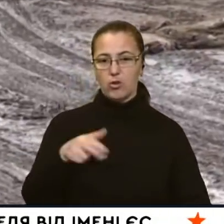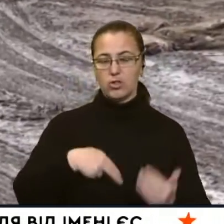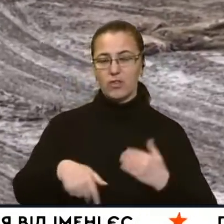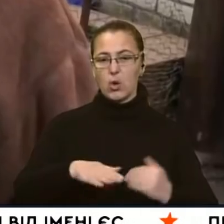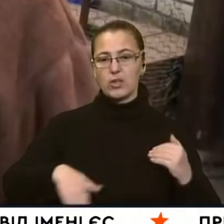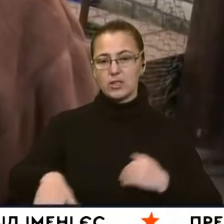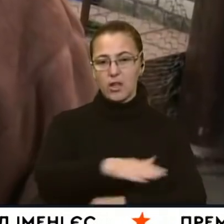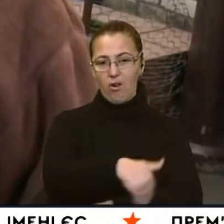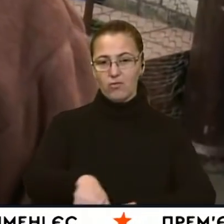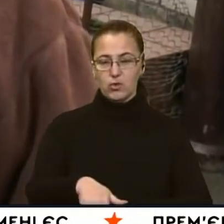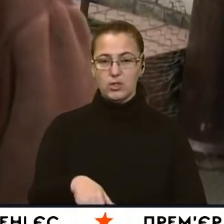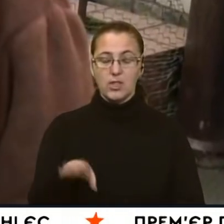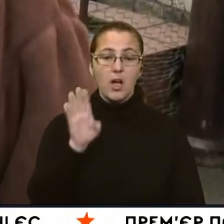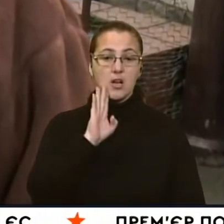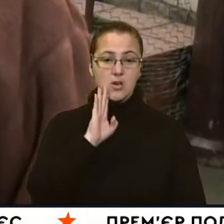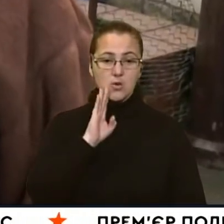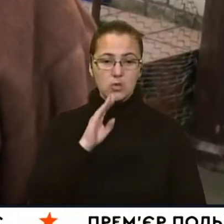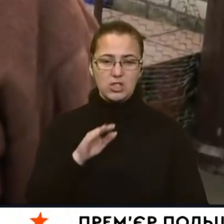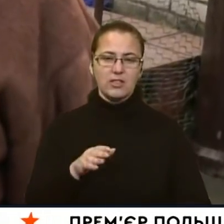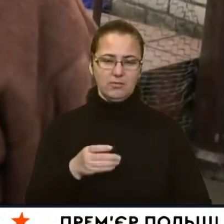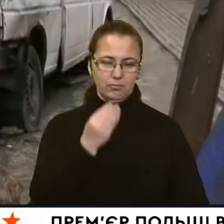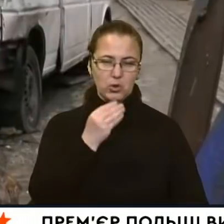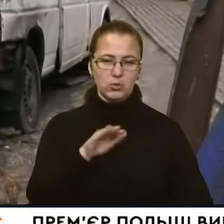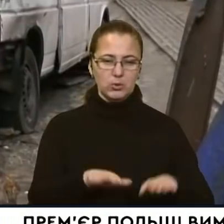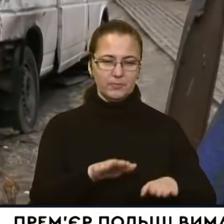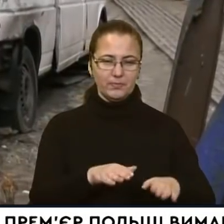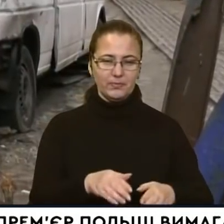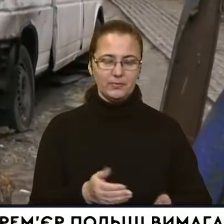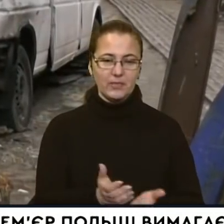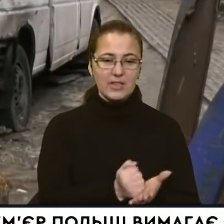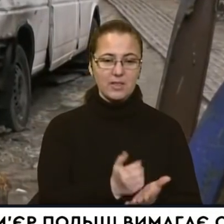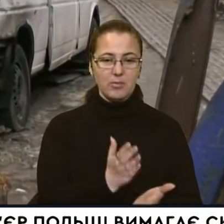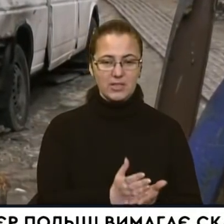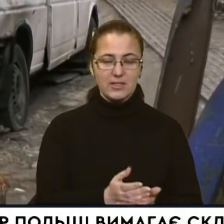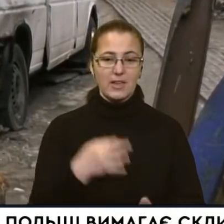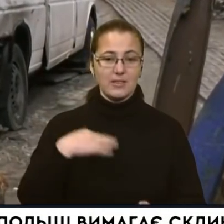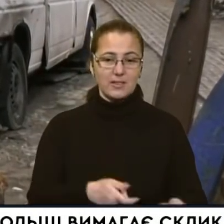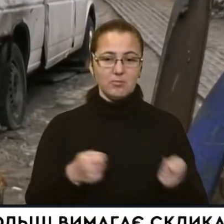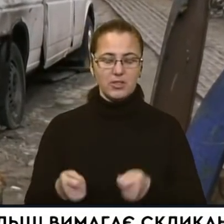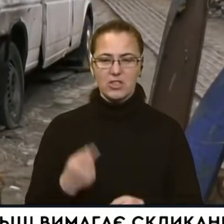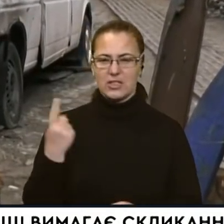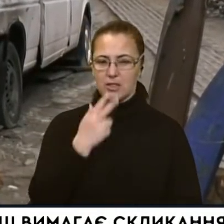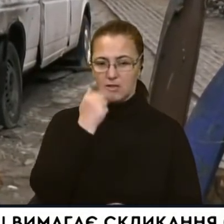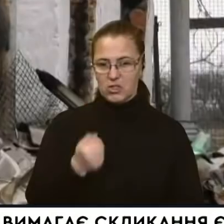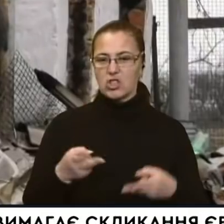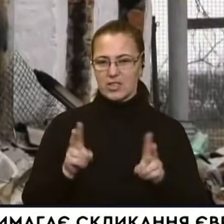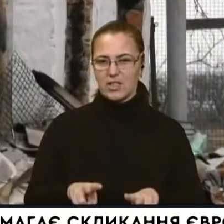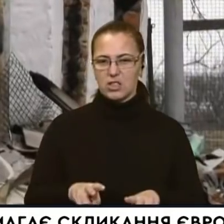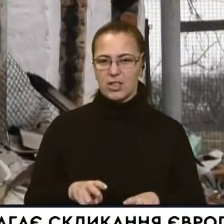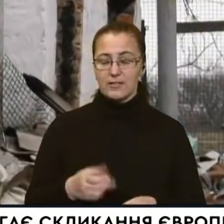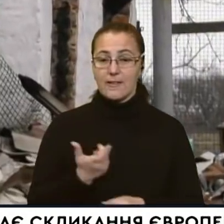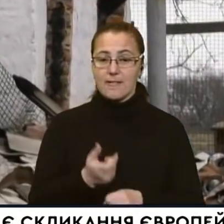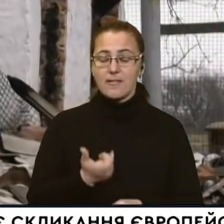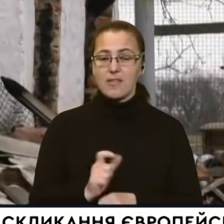У Валентини в гаражі продукти для односельців. Син привіз гуманітарку. Єдина звичка залишається з часів окупації. Найцінніше –